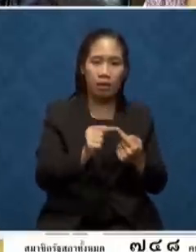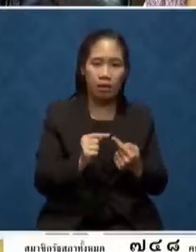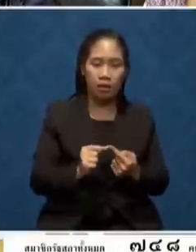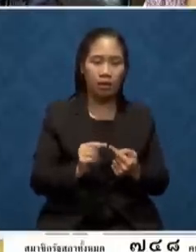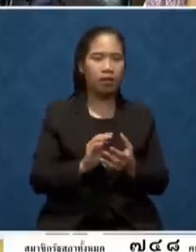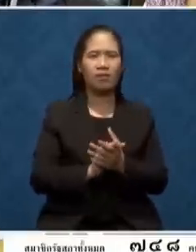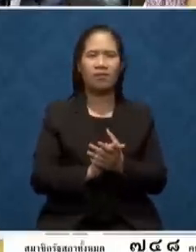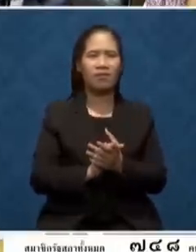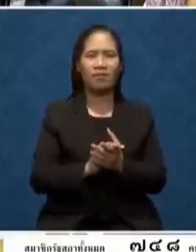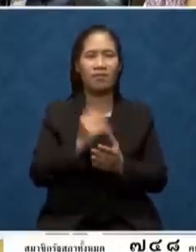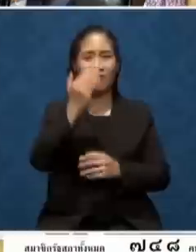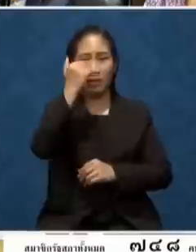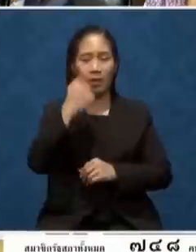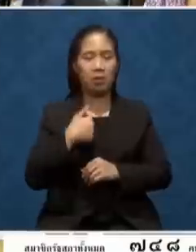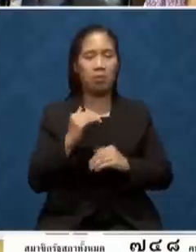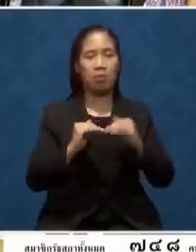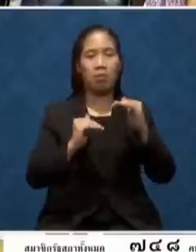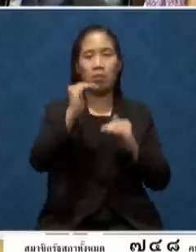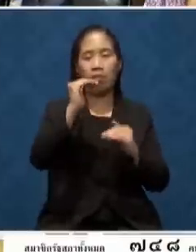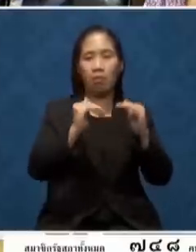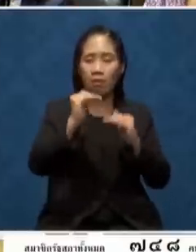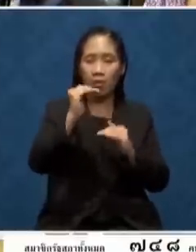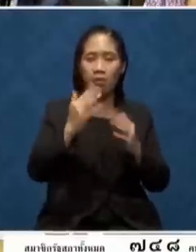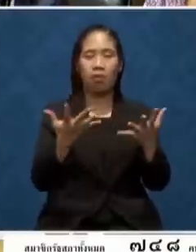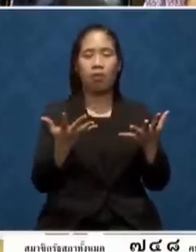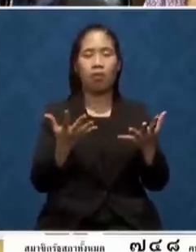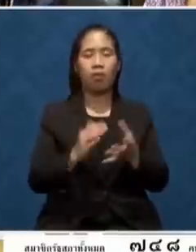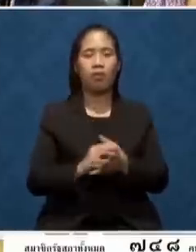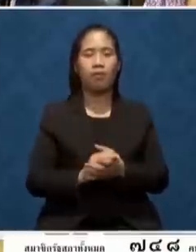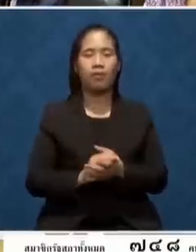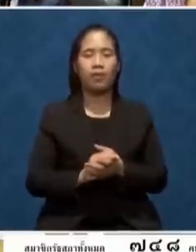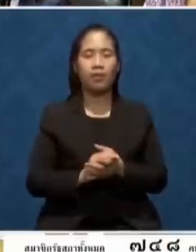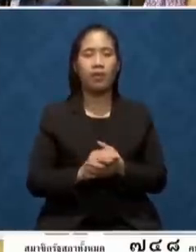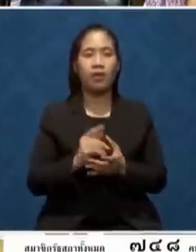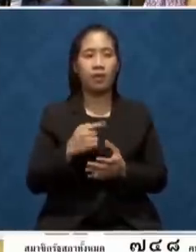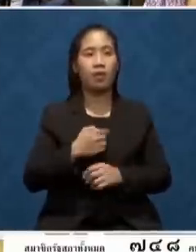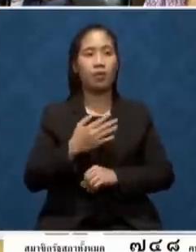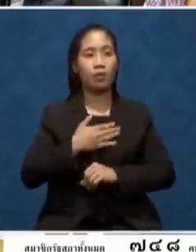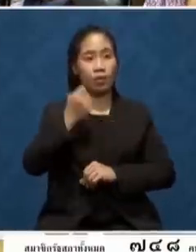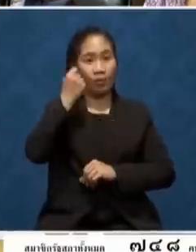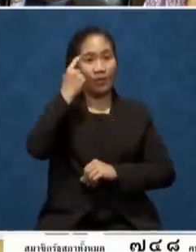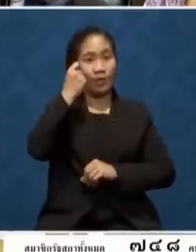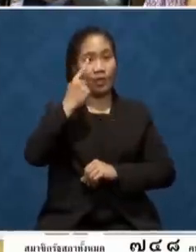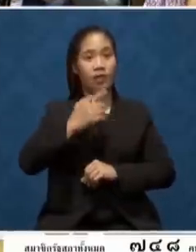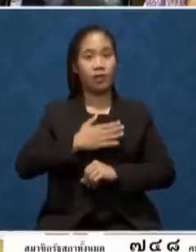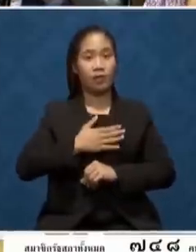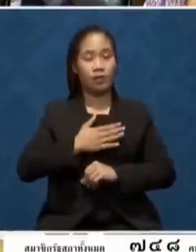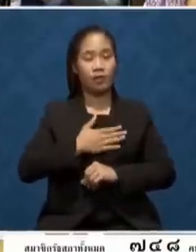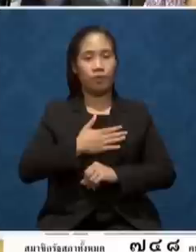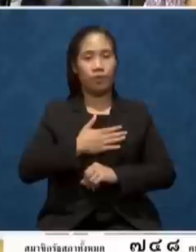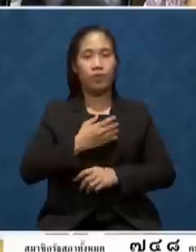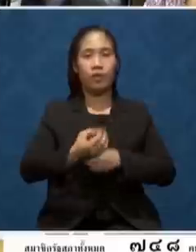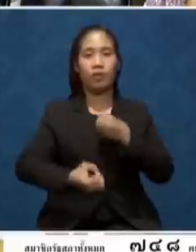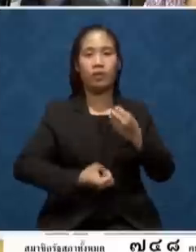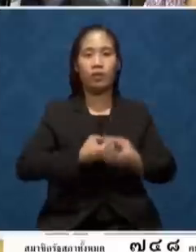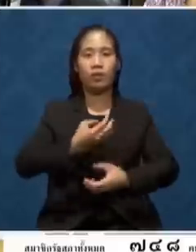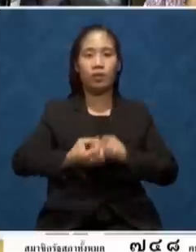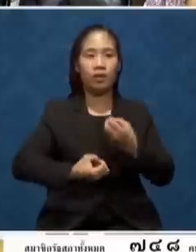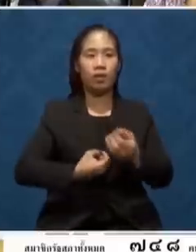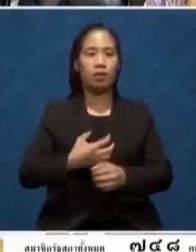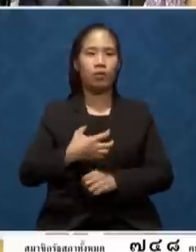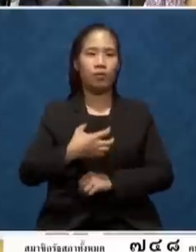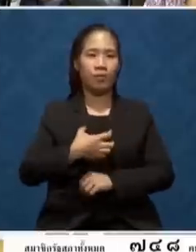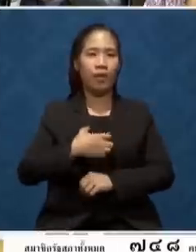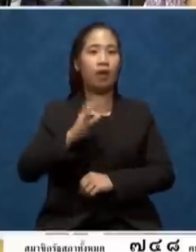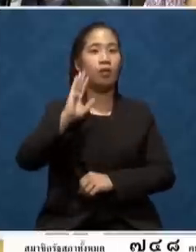ซึ่งมันจะเกิดความรักลั่นและขัดแย้งกันเองอันนี้เป็นความเข้าใจของผมเพราะฉะนั้นในประเด็นที่ผมจะ